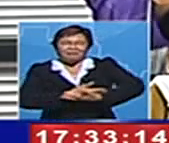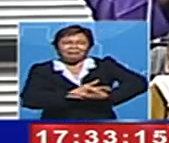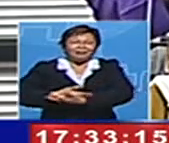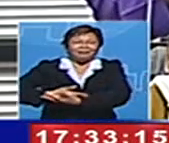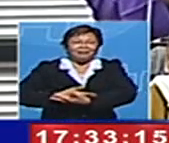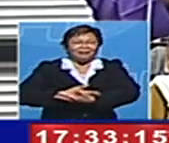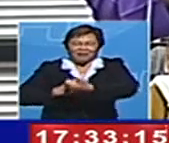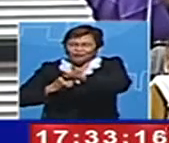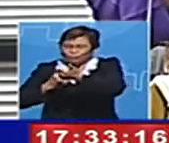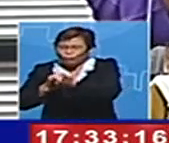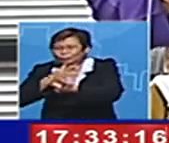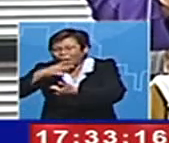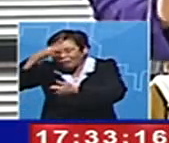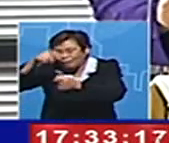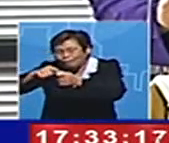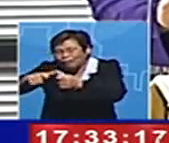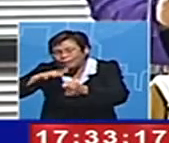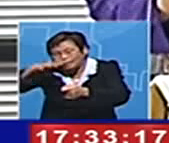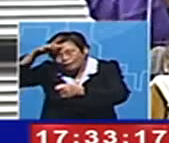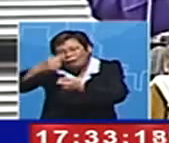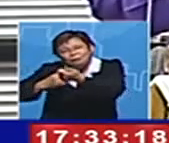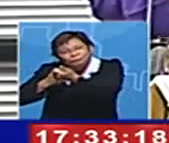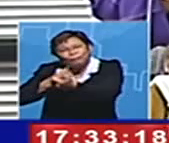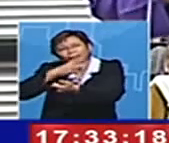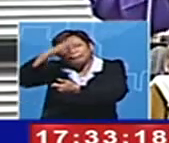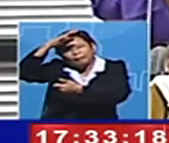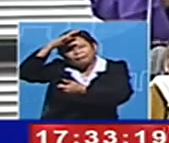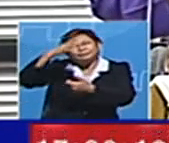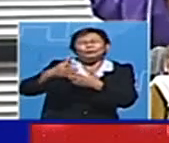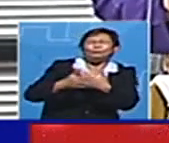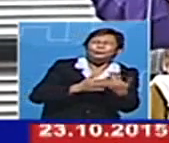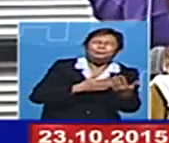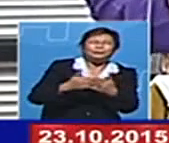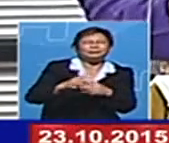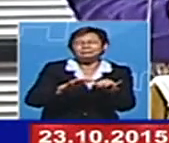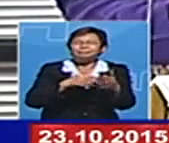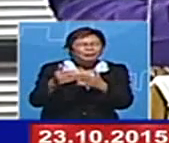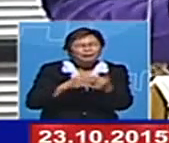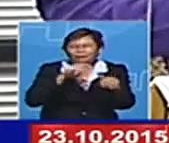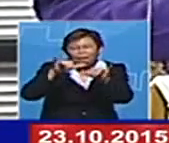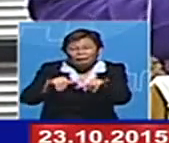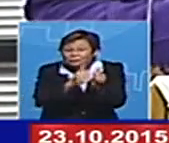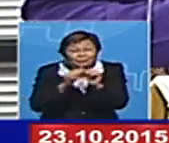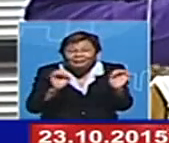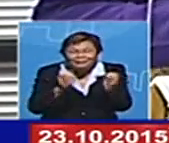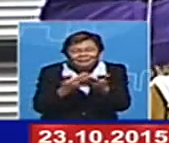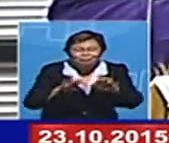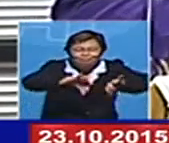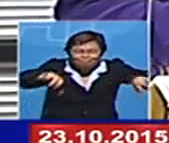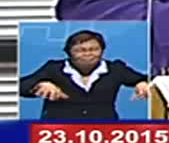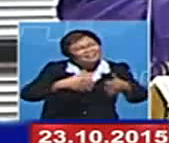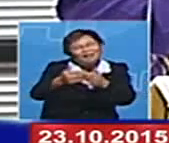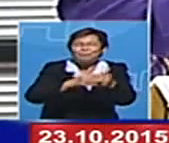menyara Ibu Bapa mereka Meskipun tidak tinggal bersama akan diberi